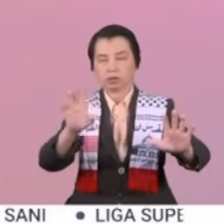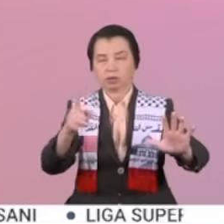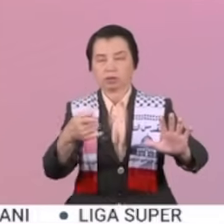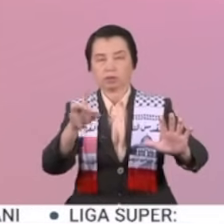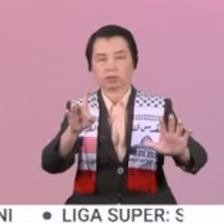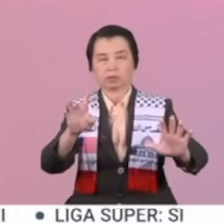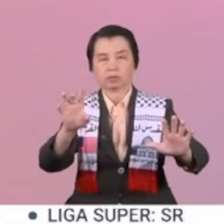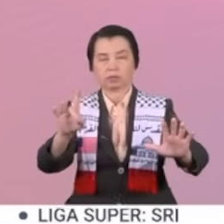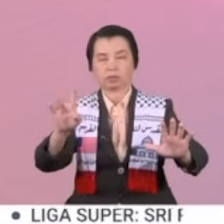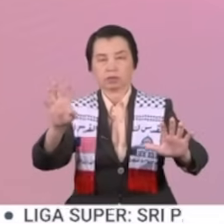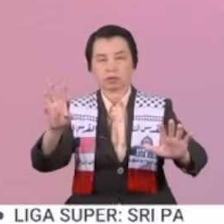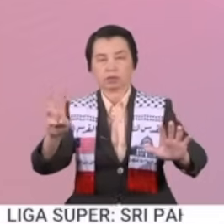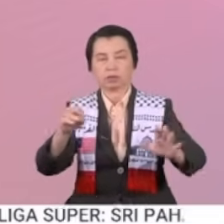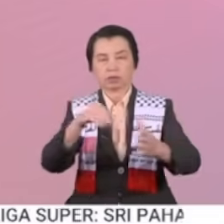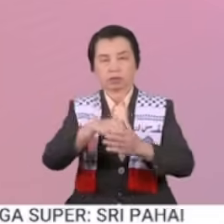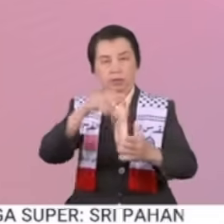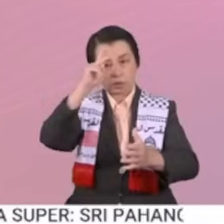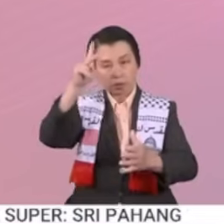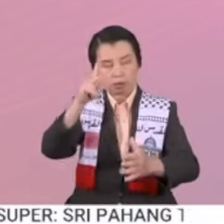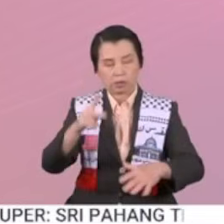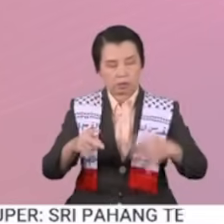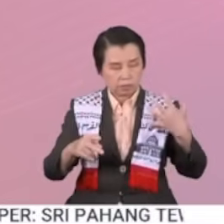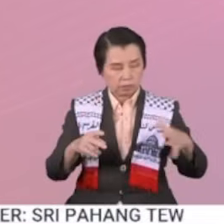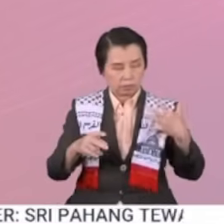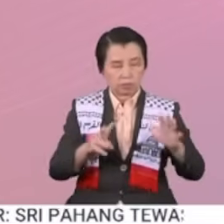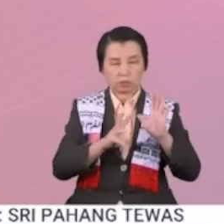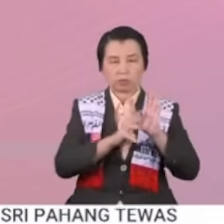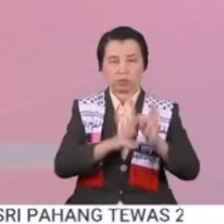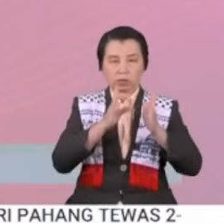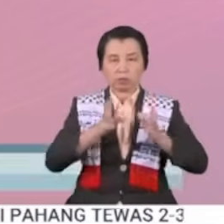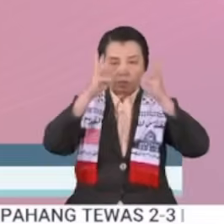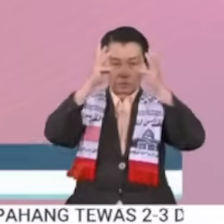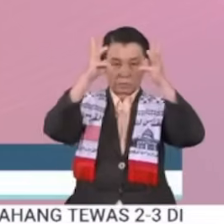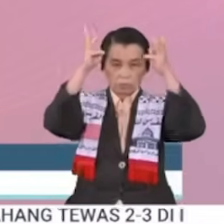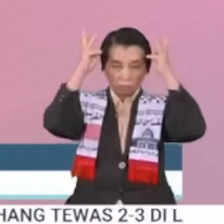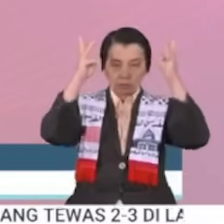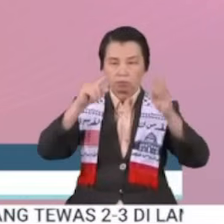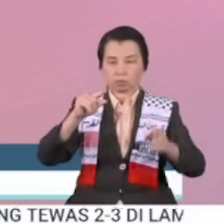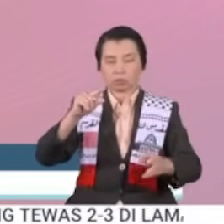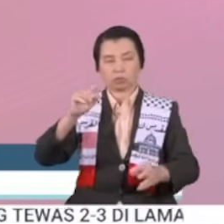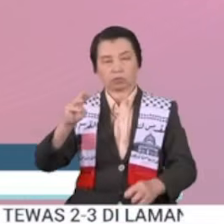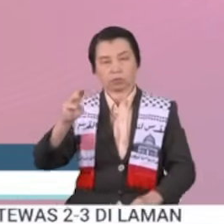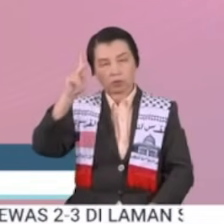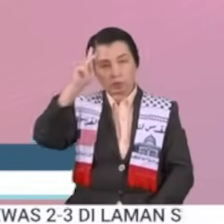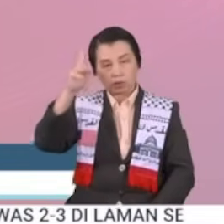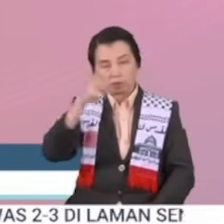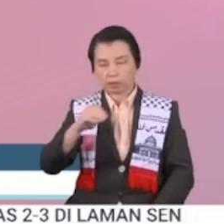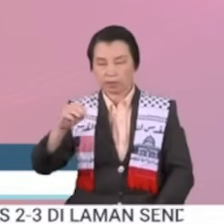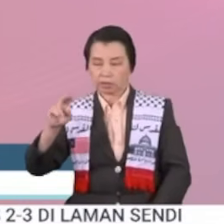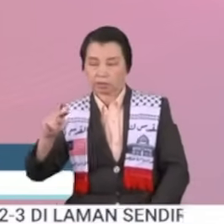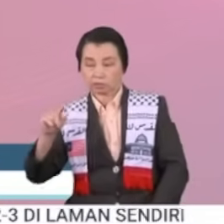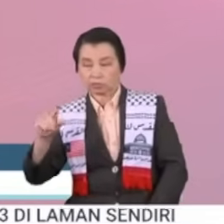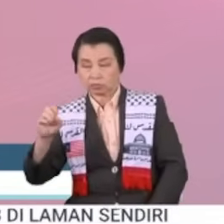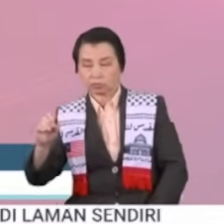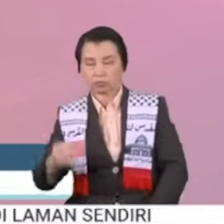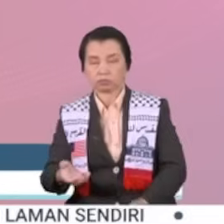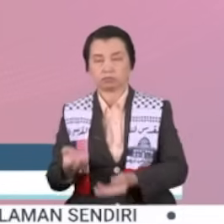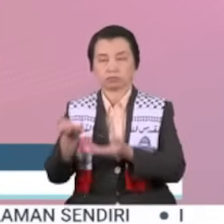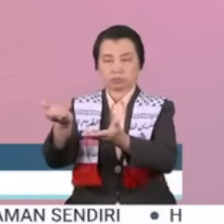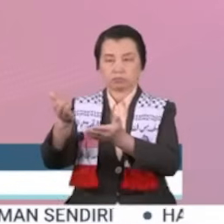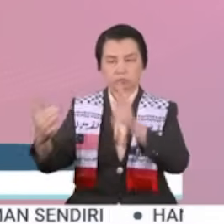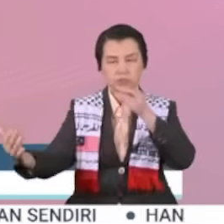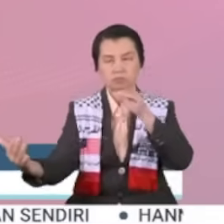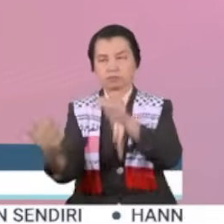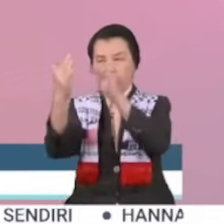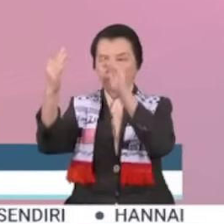514,898 hektar di Kelantan 15 wakil penduduk orang asli di gua musang bersama ng serah ROM bantahan kepada